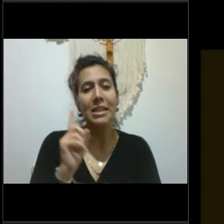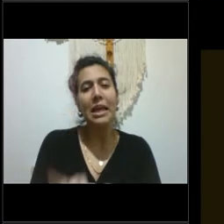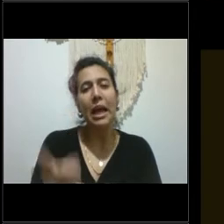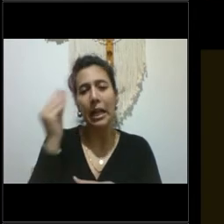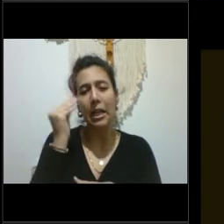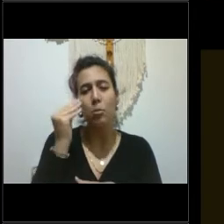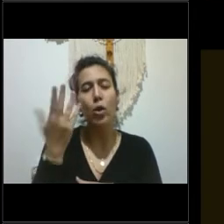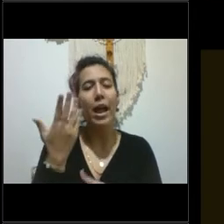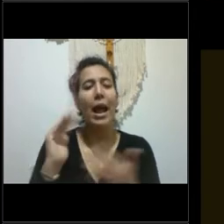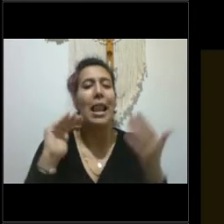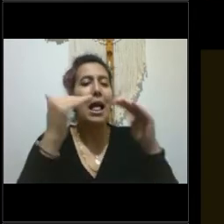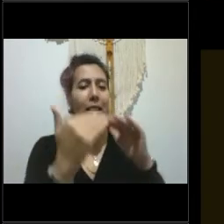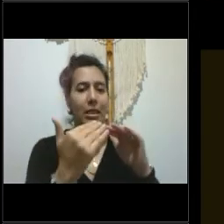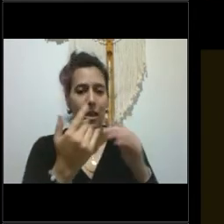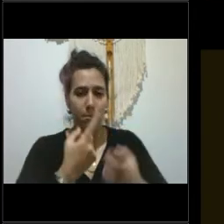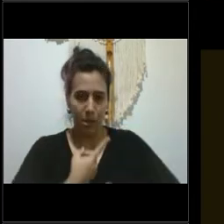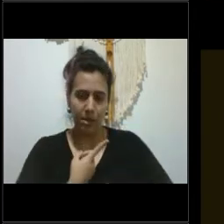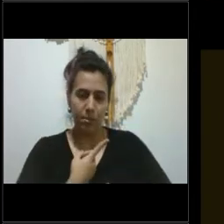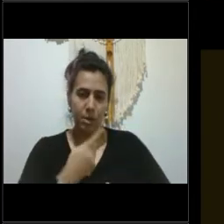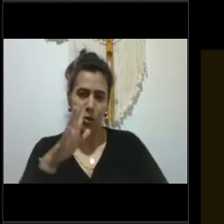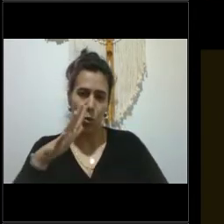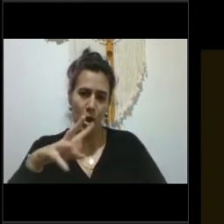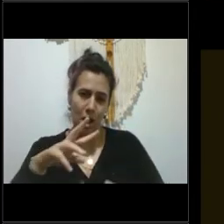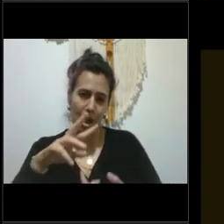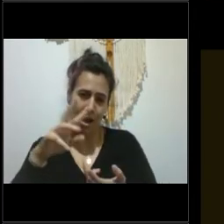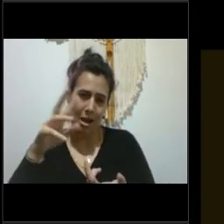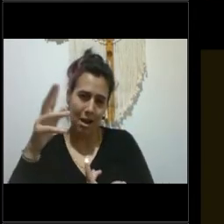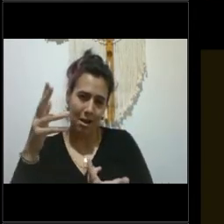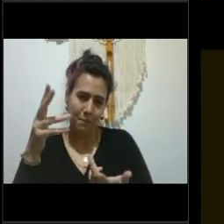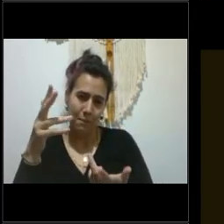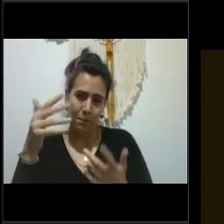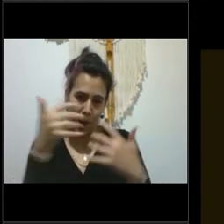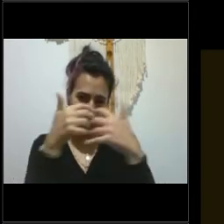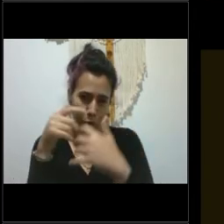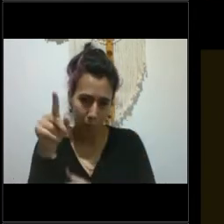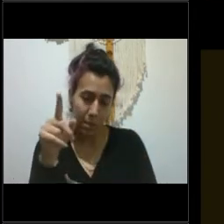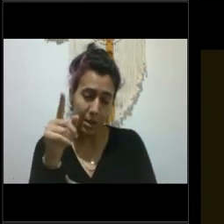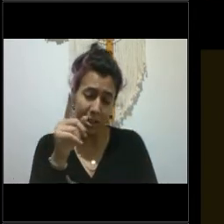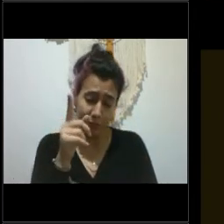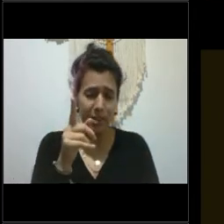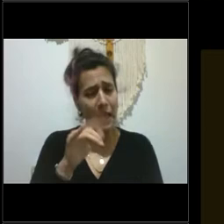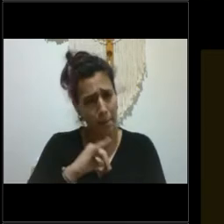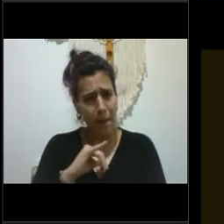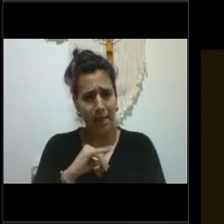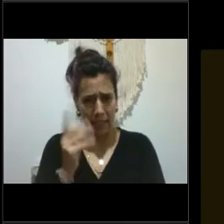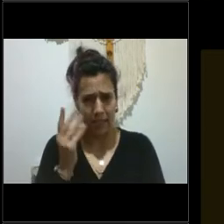זה שיעור מעניין, זה קונספטים מעניינים שאנחנו נדבר עליהם.